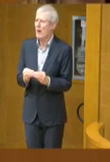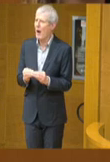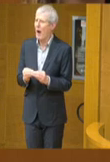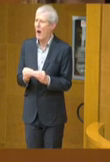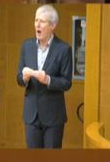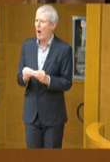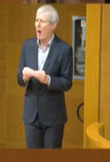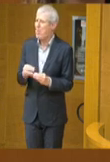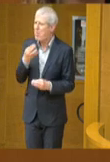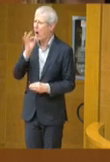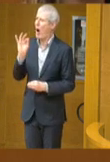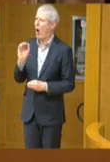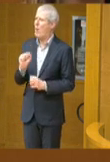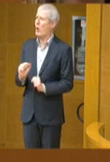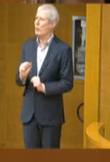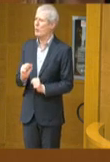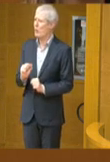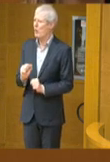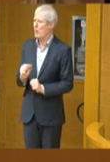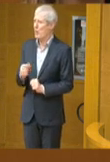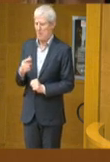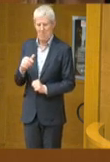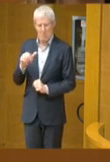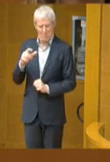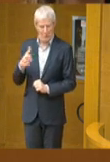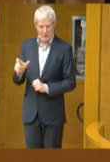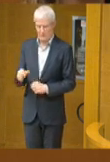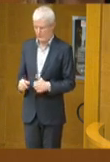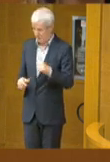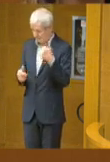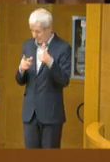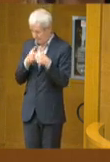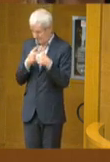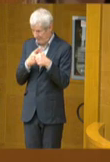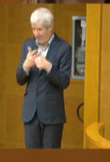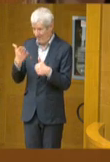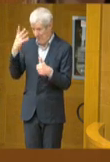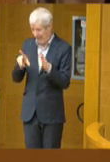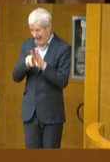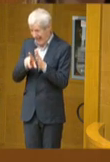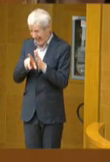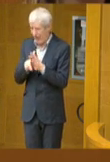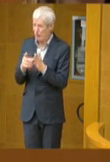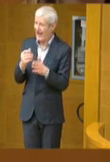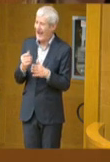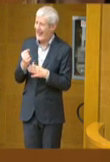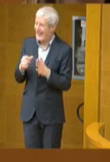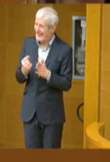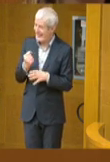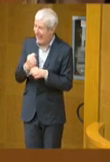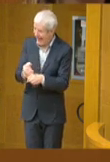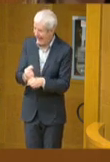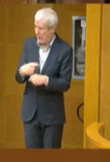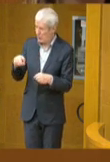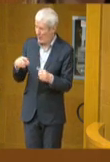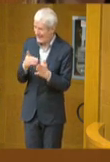opportuno. Primo, perché per la prima volta all'interno della legge delega e dei suoi decreti attuativi noi facciamo